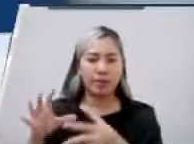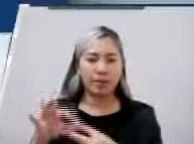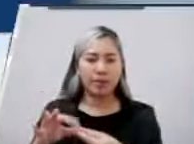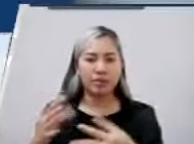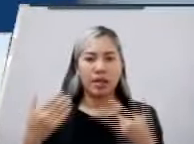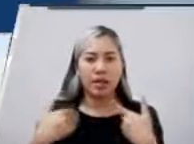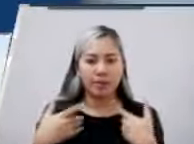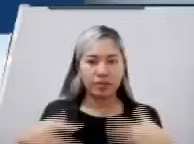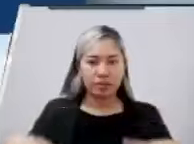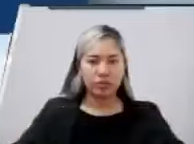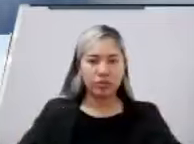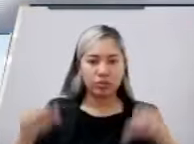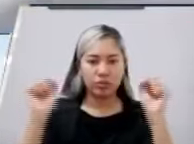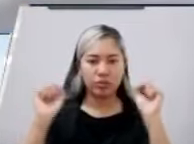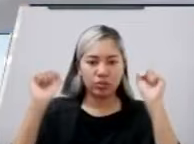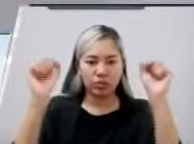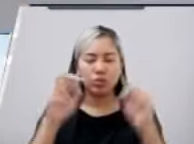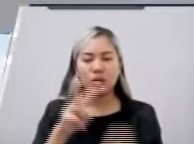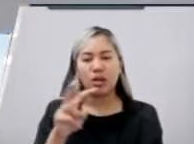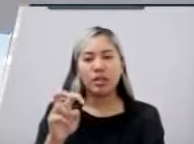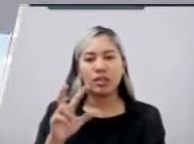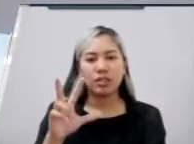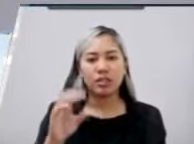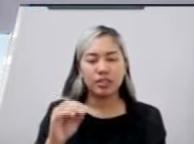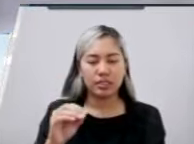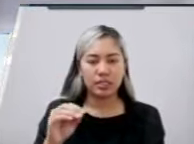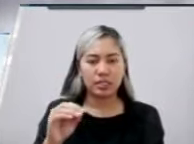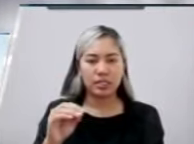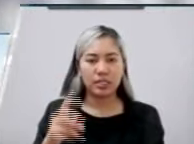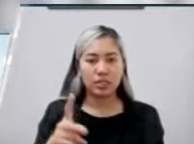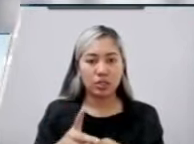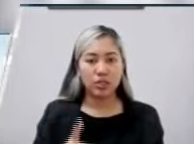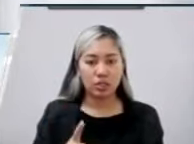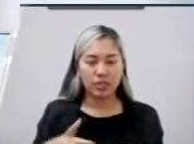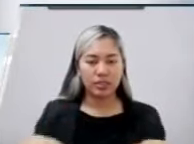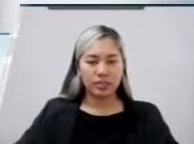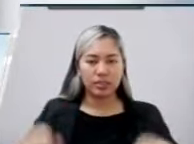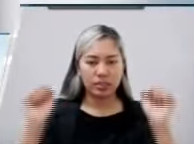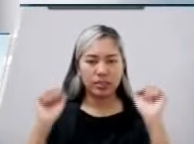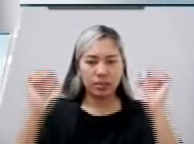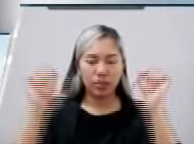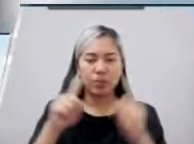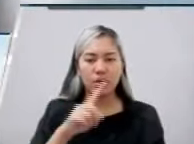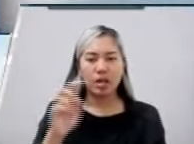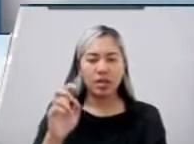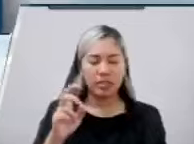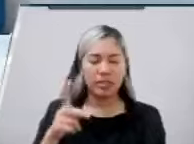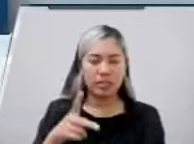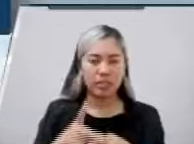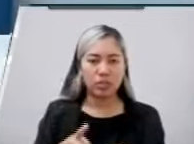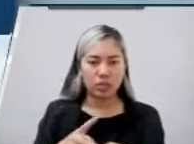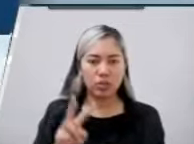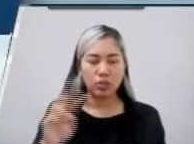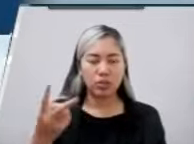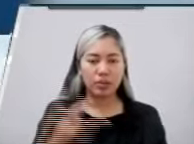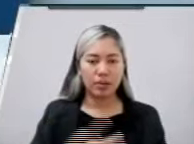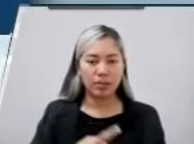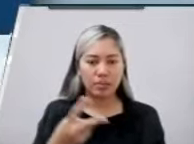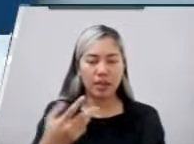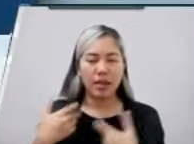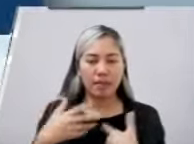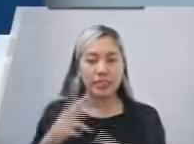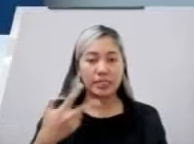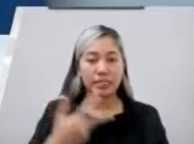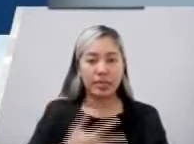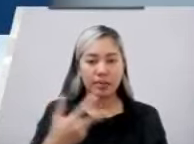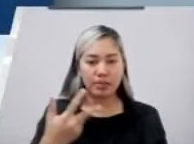na 230kg. Na-clear niya sa snatch ang 100kg sa loob ng 2 attempt. Naka-3 attempts naman siya para mabuhat